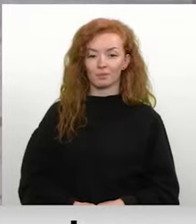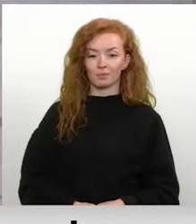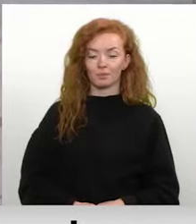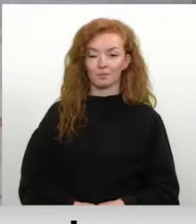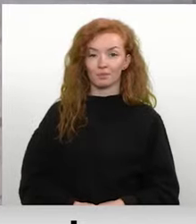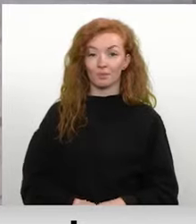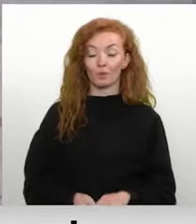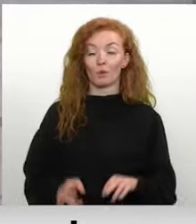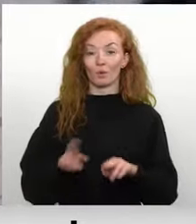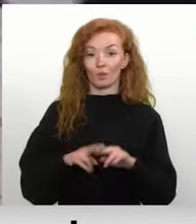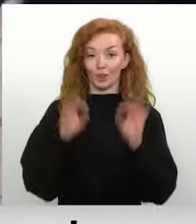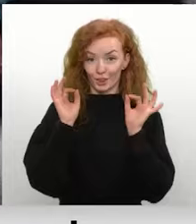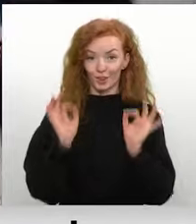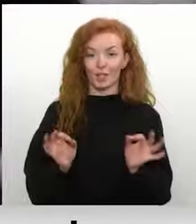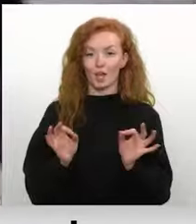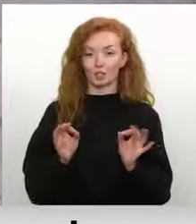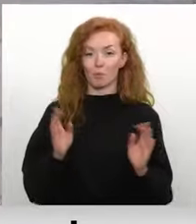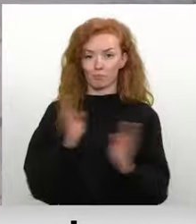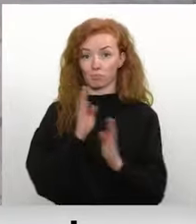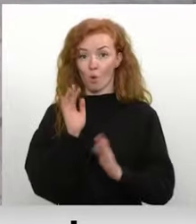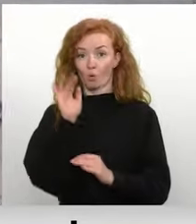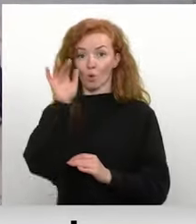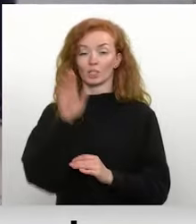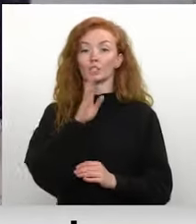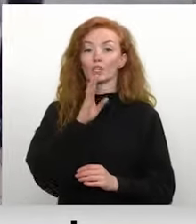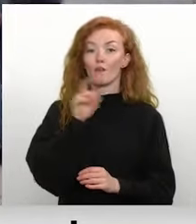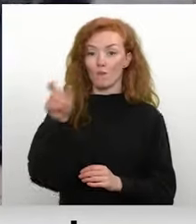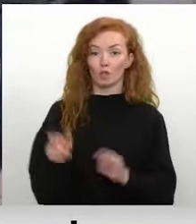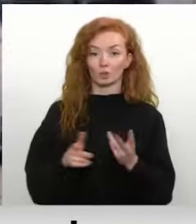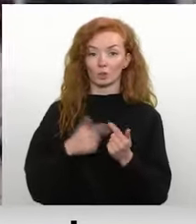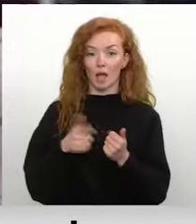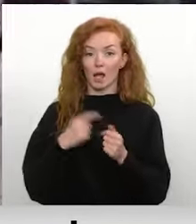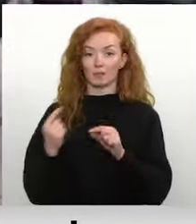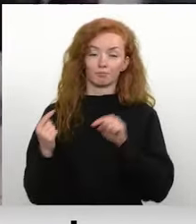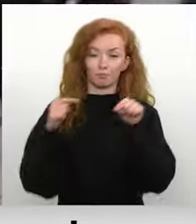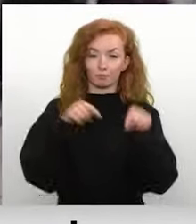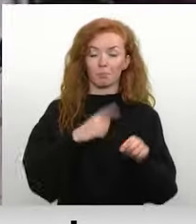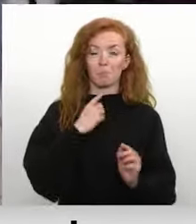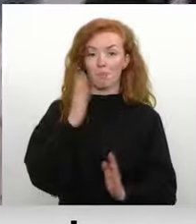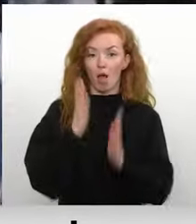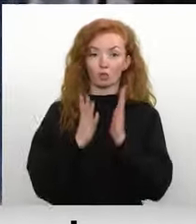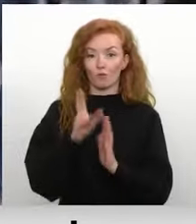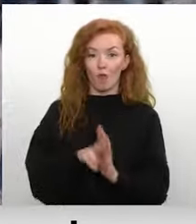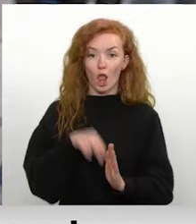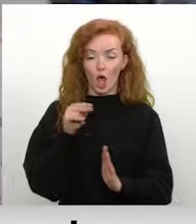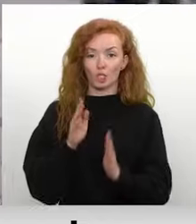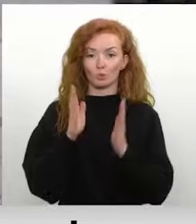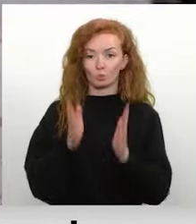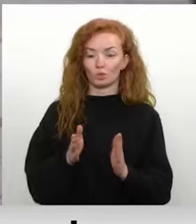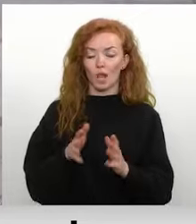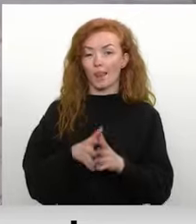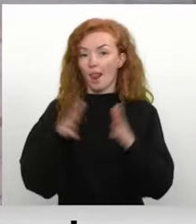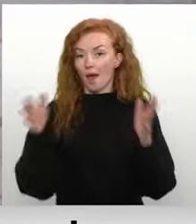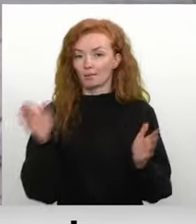Jā, un tieši arī tiek prognozēts, ka sieviešu skaits, kas ieradīsies balsot šajās vēlēšanās, varētu būt